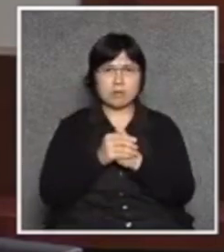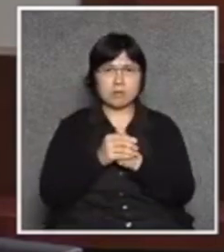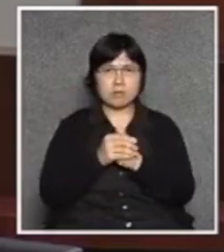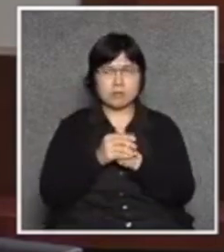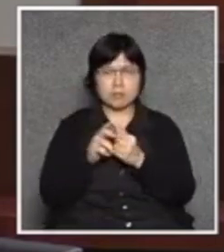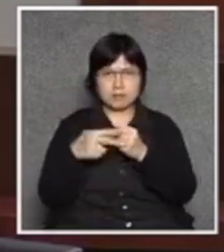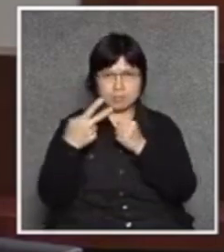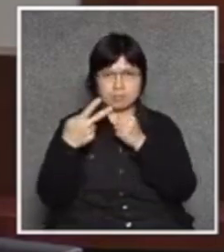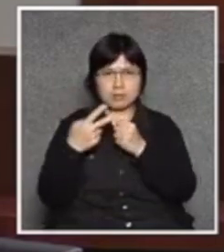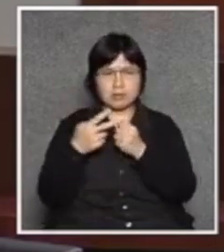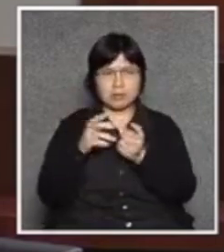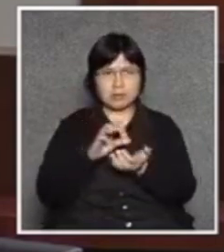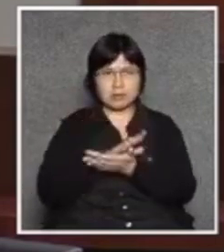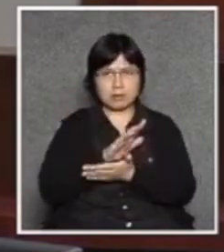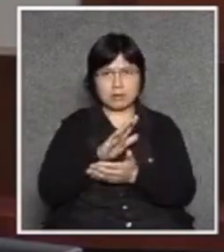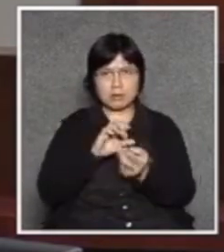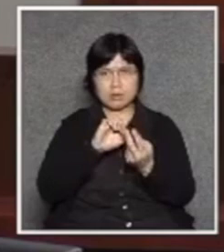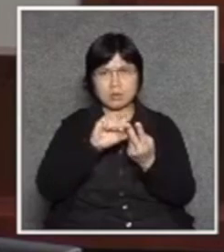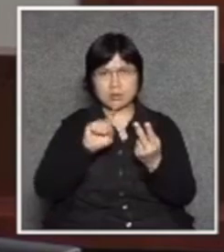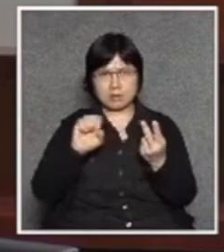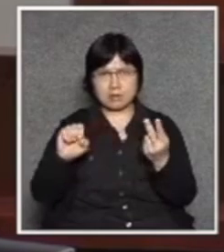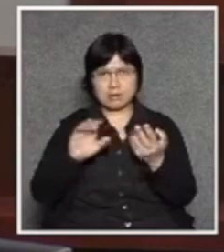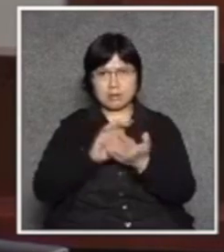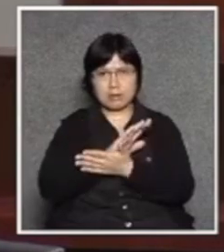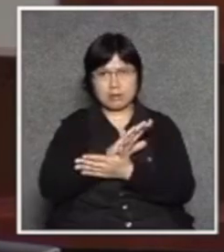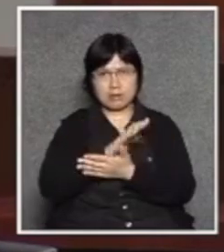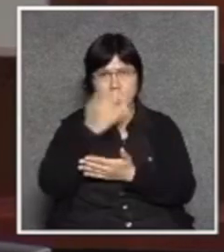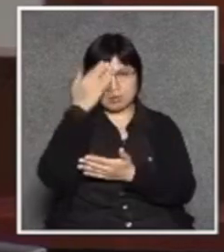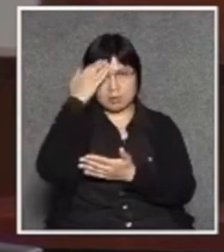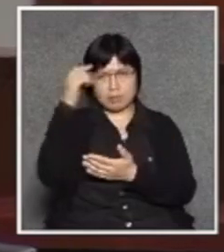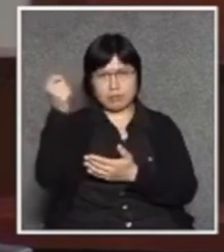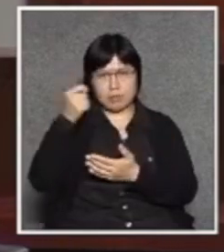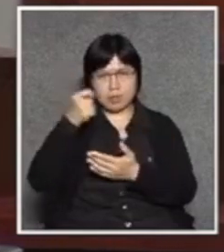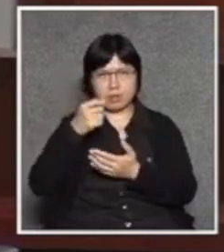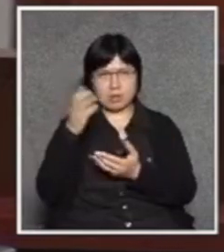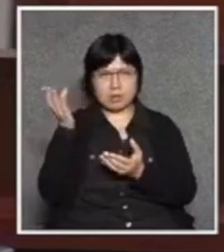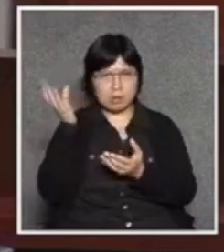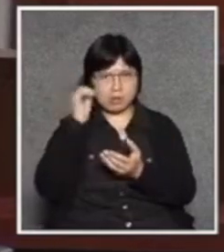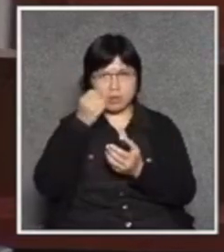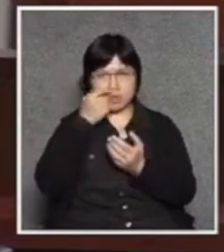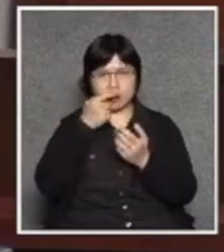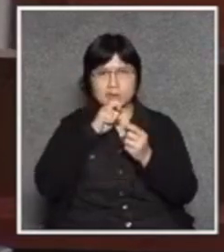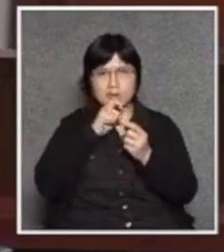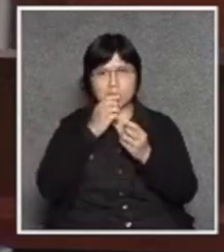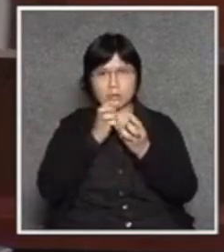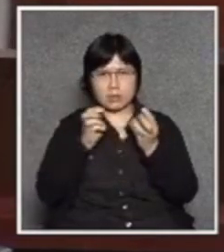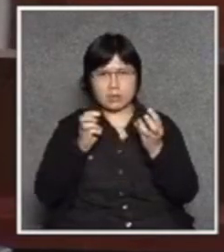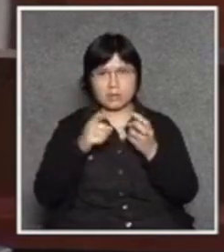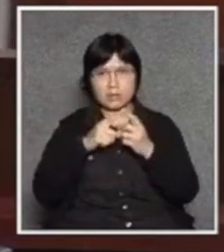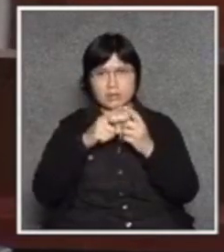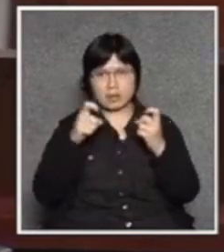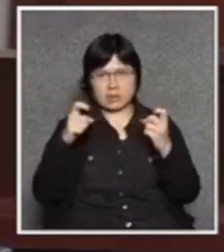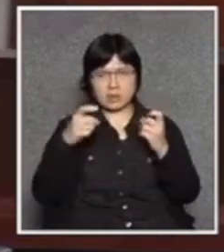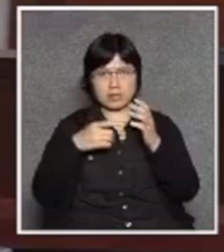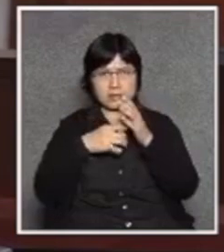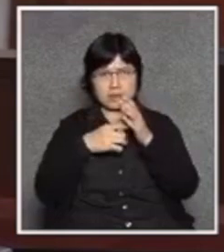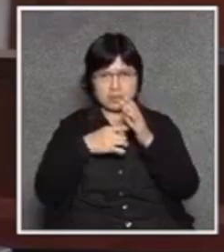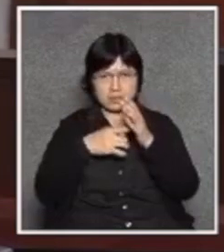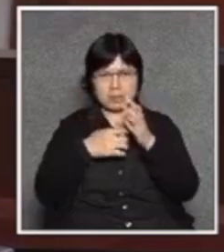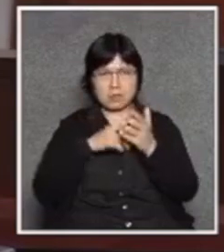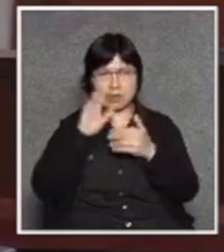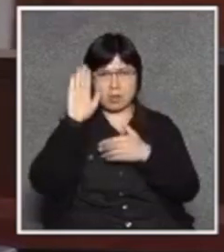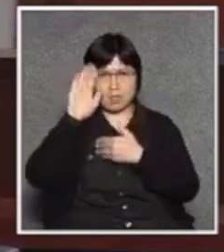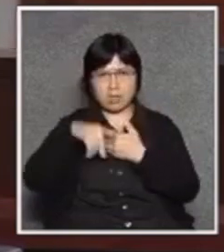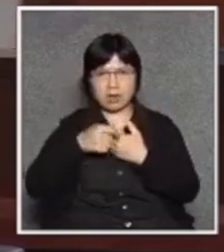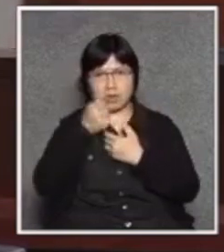二年即是2010年的年頭，即刻就接獲香港有線電視和城市電訊的申請，然後就後來的奇